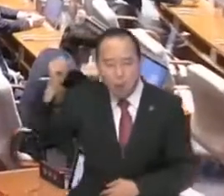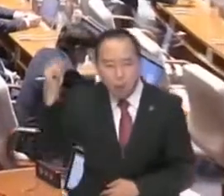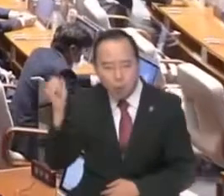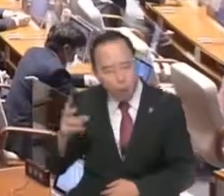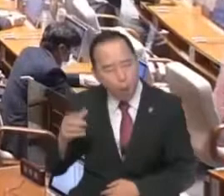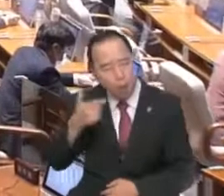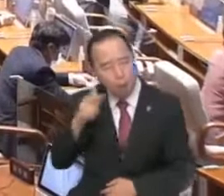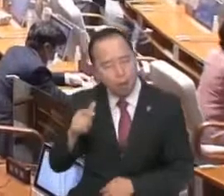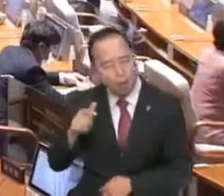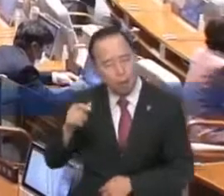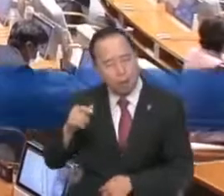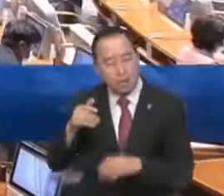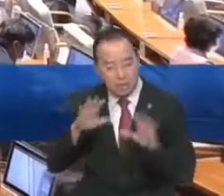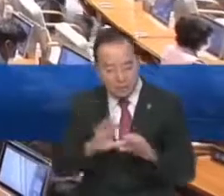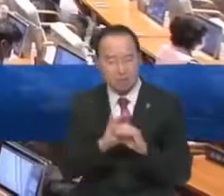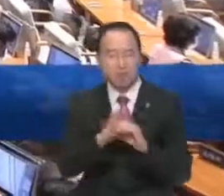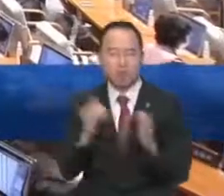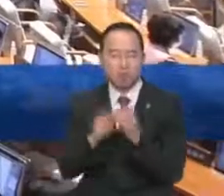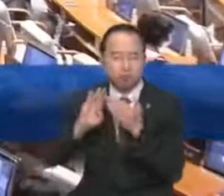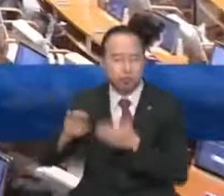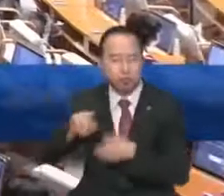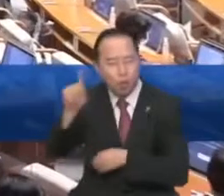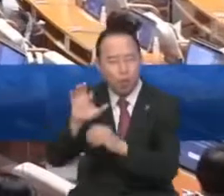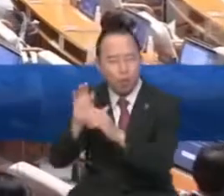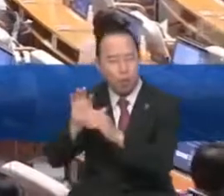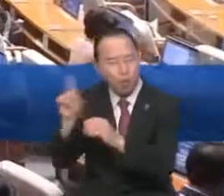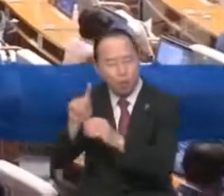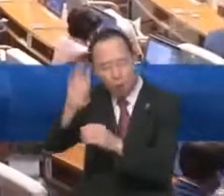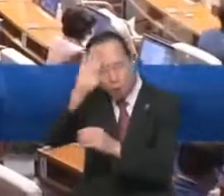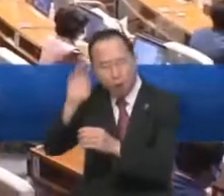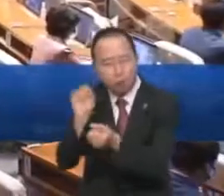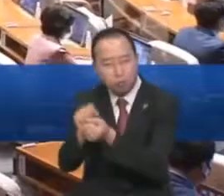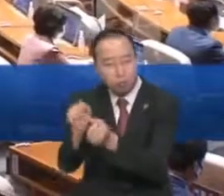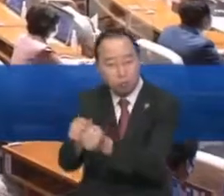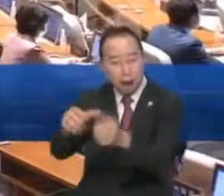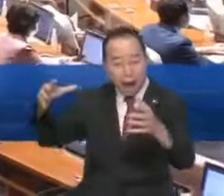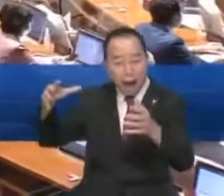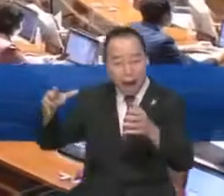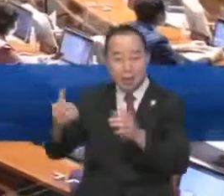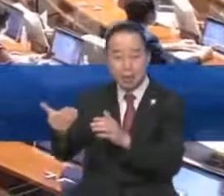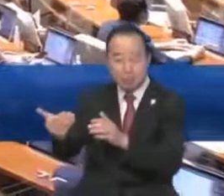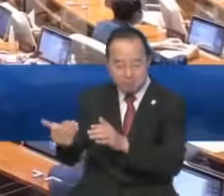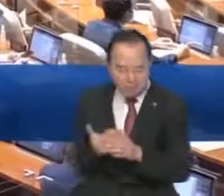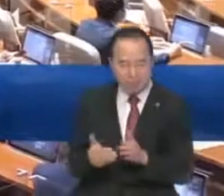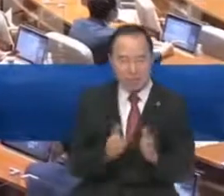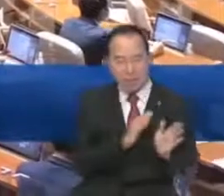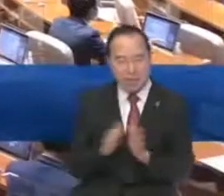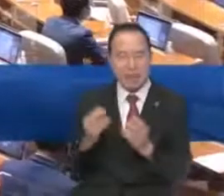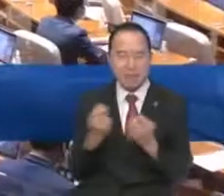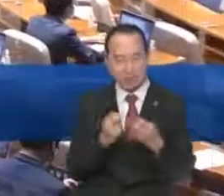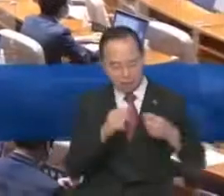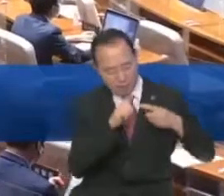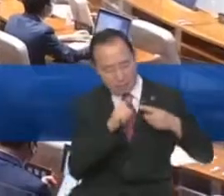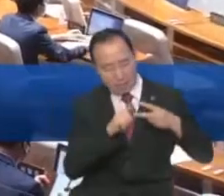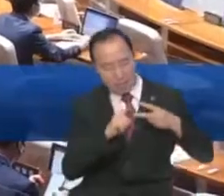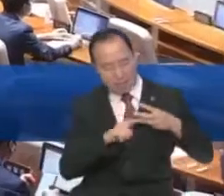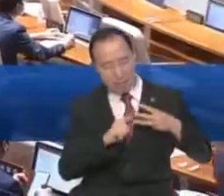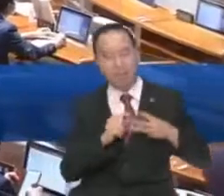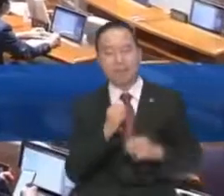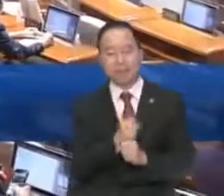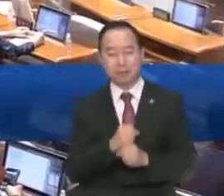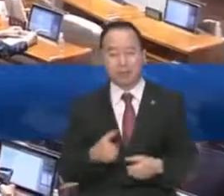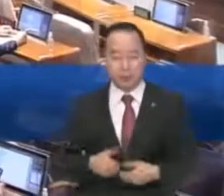실시되더라도 국민들이 예측 가능한 재난안전대책을 마련하는 것입니다. 코로나